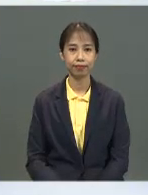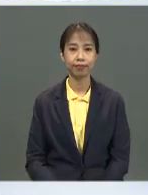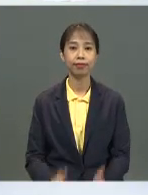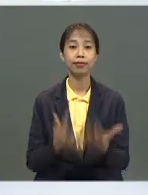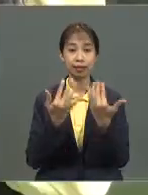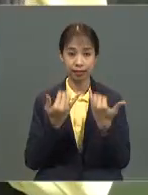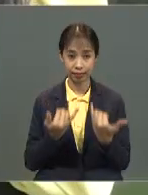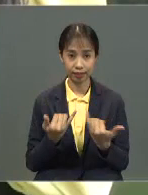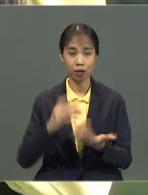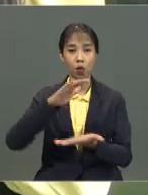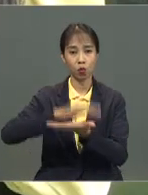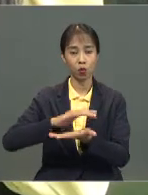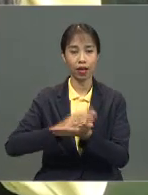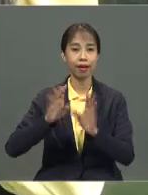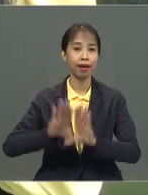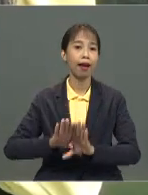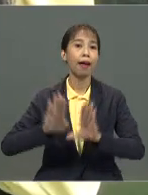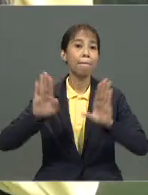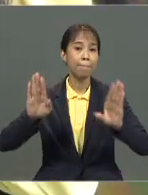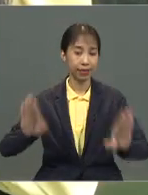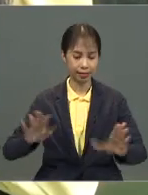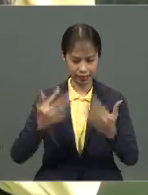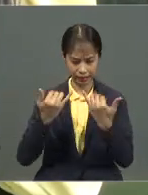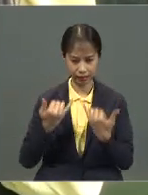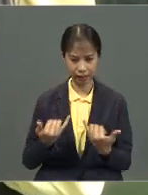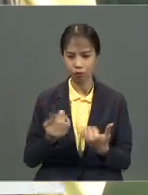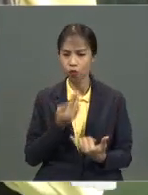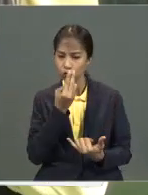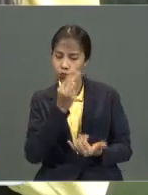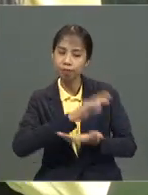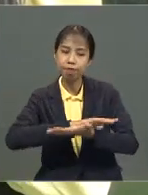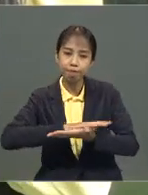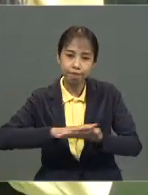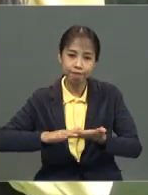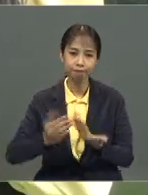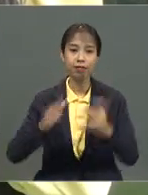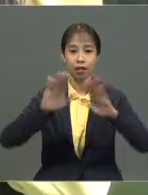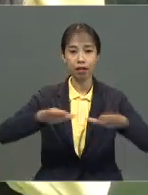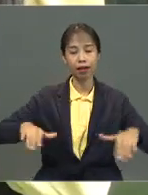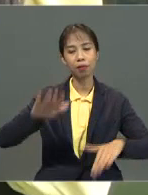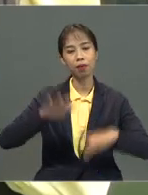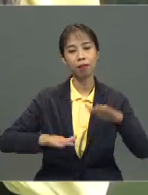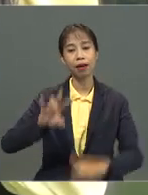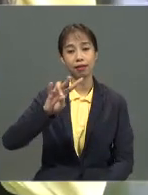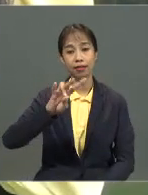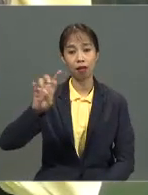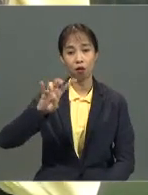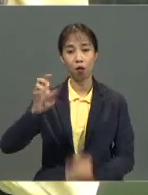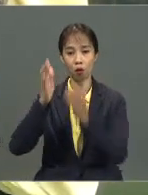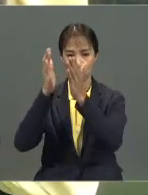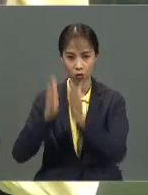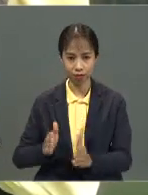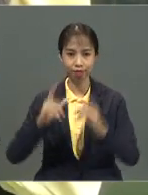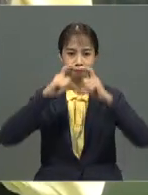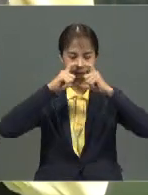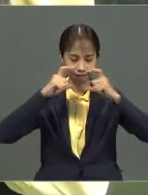บรรยากาศการเปิดภาคเรียนที่โรงเรียนวัดราชสัทธาธรรมก็เป็นไปอย่างราบรื่นนะคะนักเรียนกว่า700คนของที่นี่ค่ะมีการสวมใส่หน้